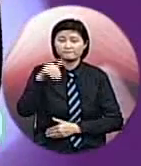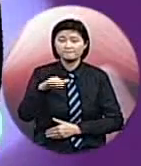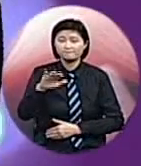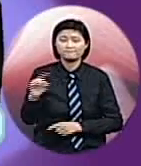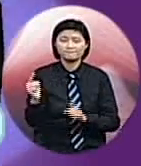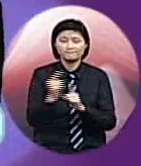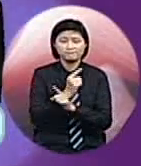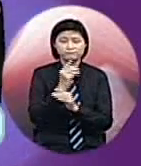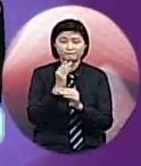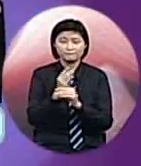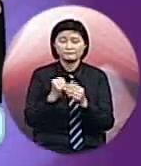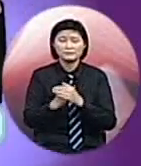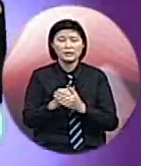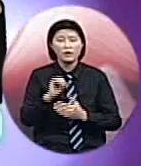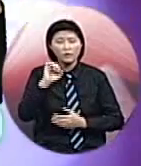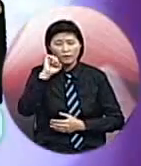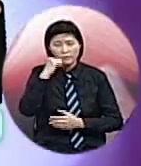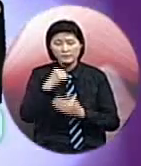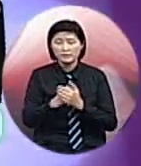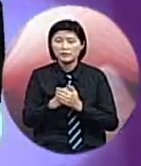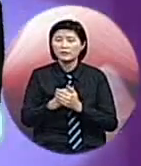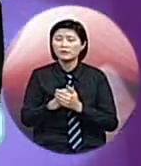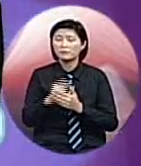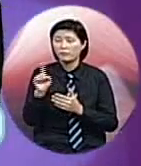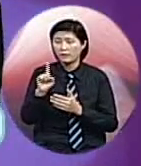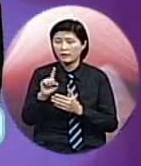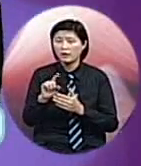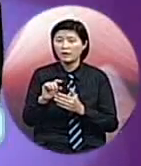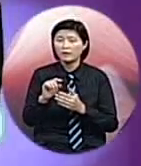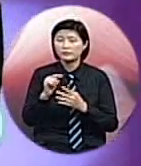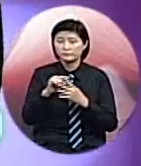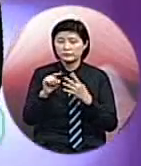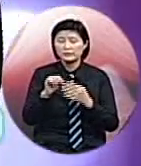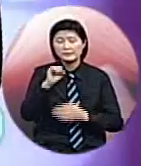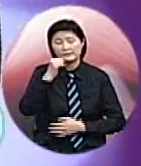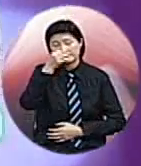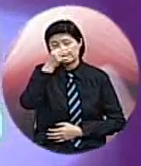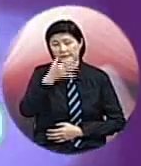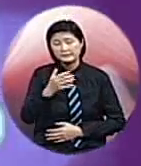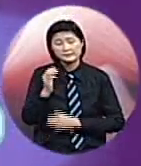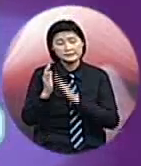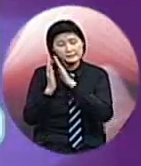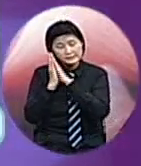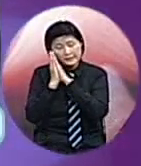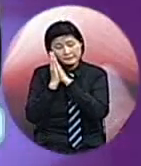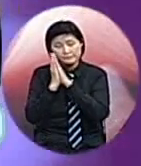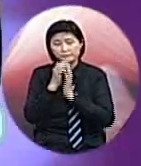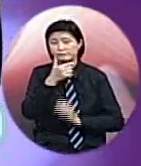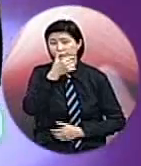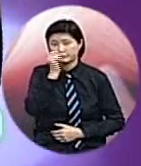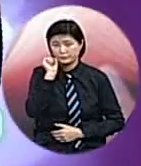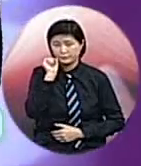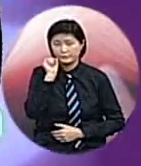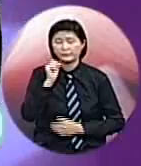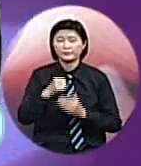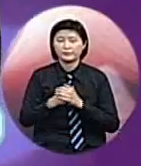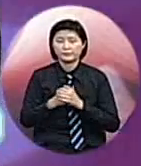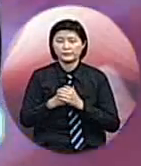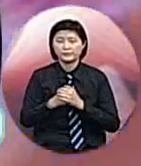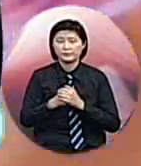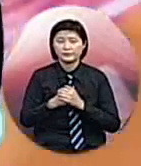어떤 거예요? 아, 일단 조금 잠 그 회사에 그 잠이 좀 부족하고 예.